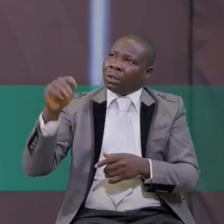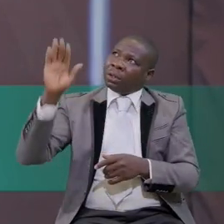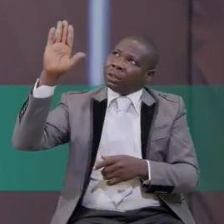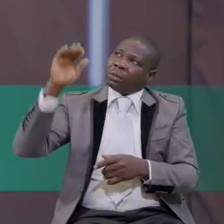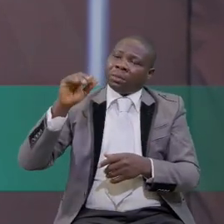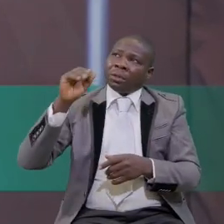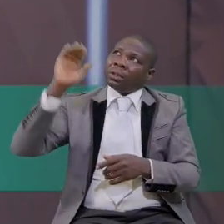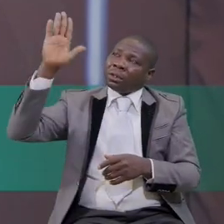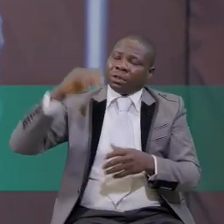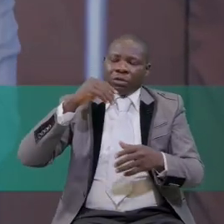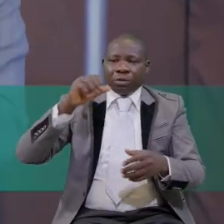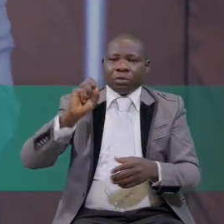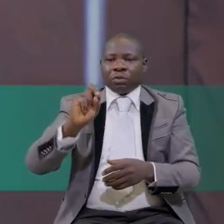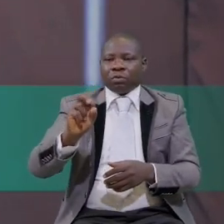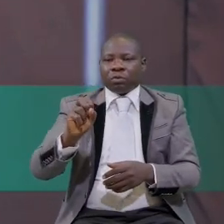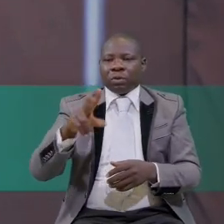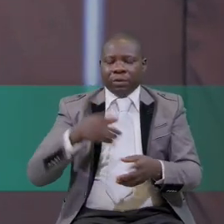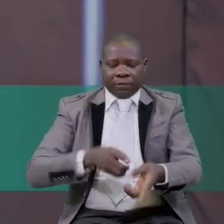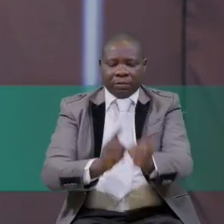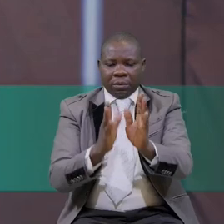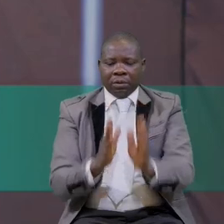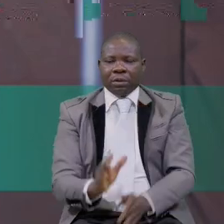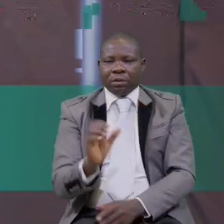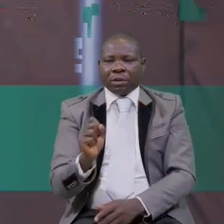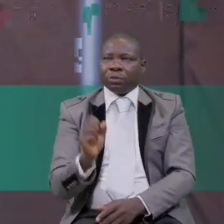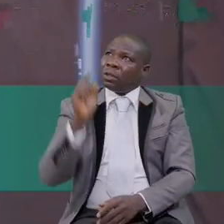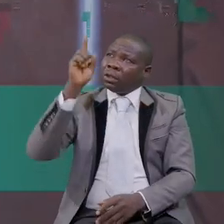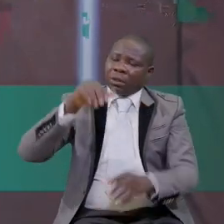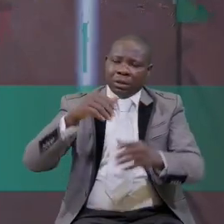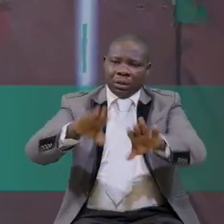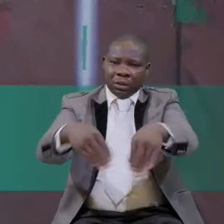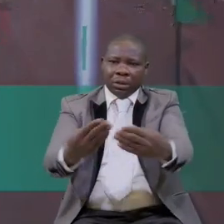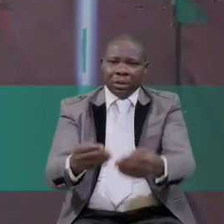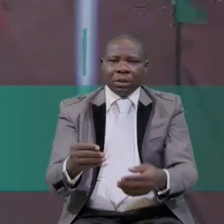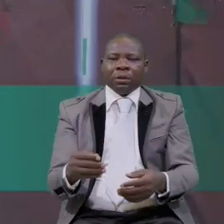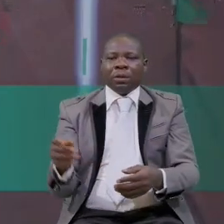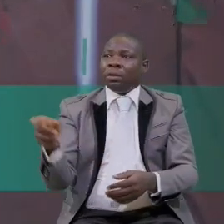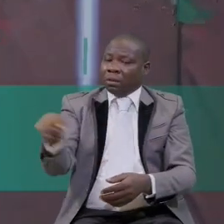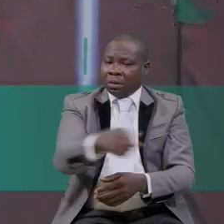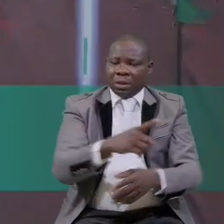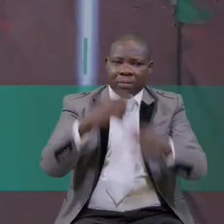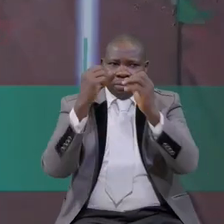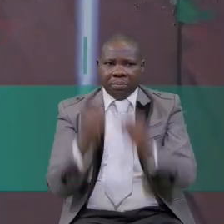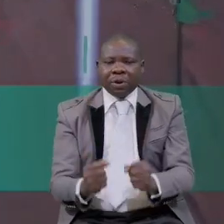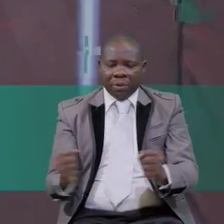Ayant appelé, verset 1, puis ayant appelé ses 12 disciples, il leur donna